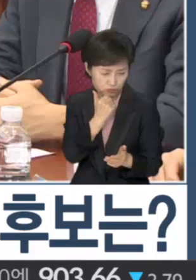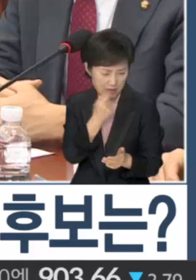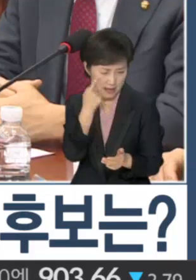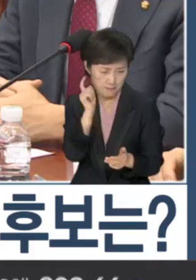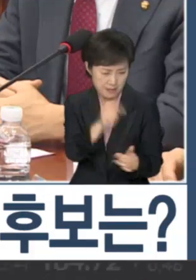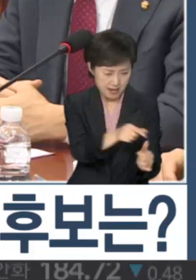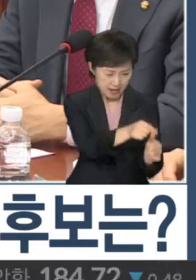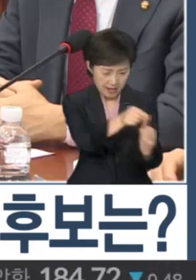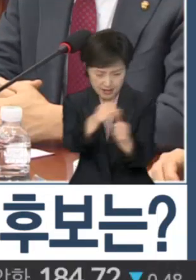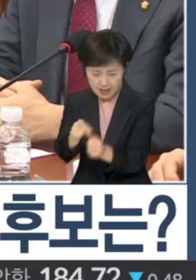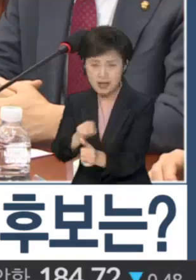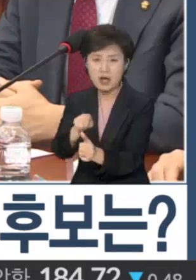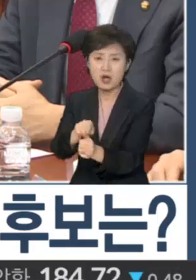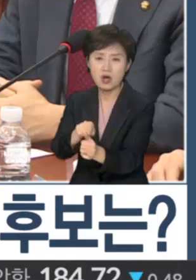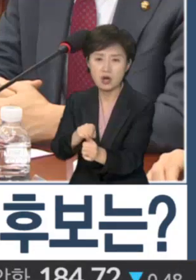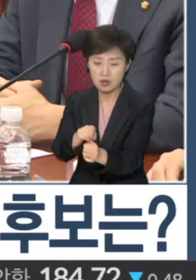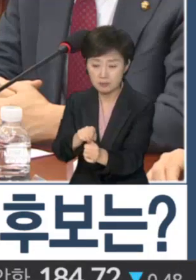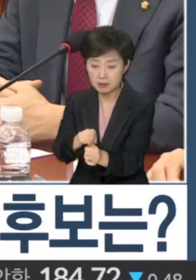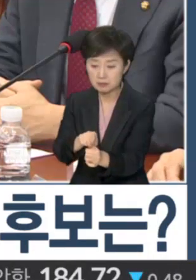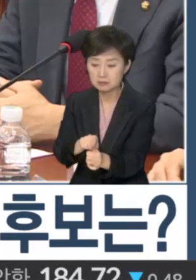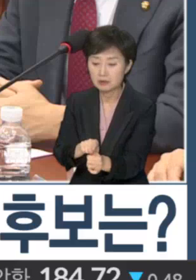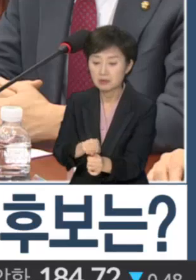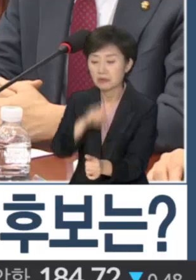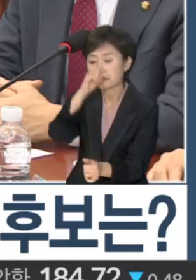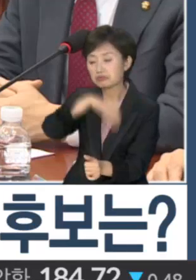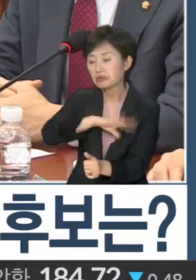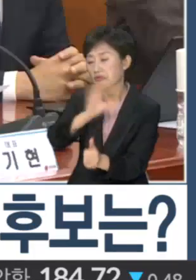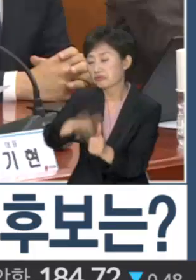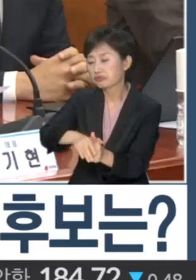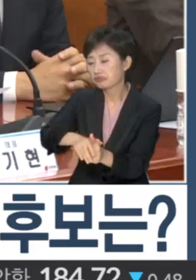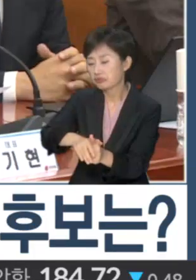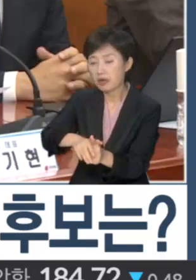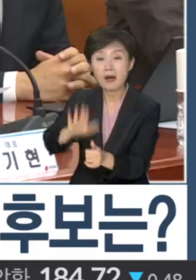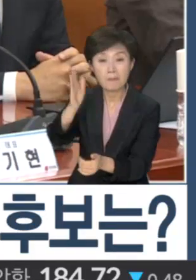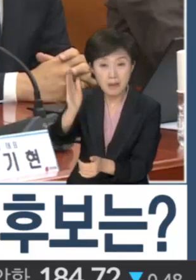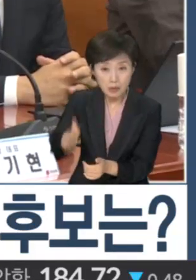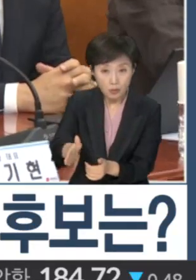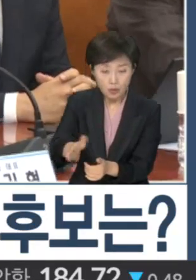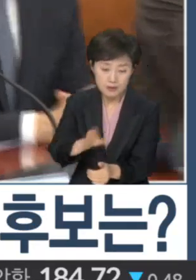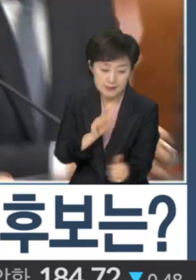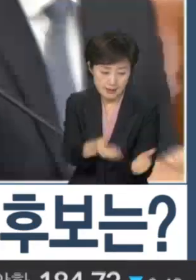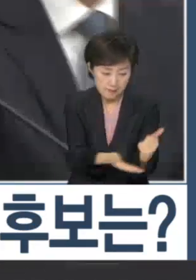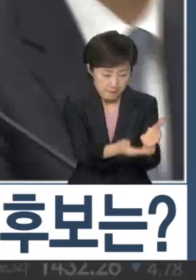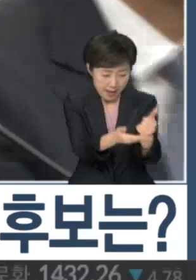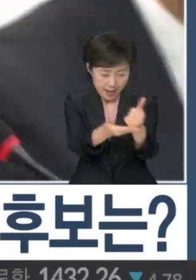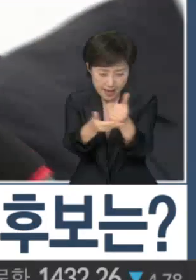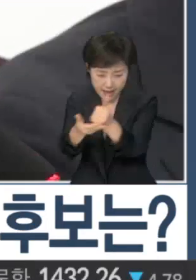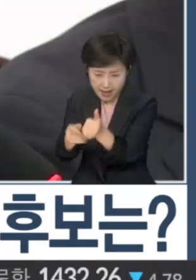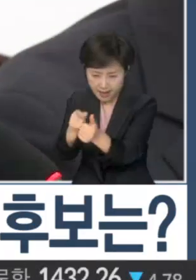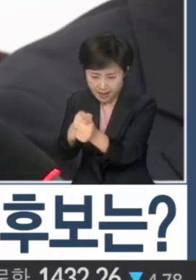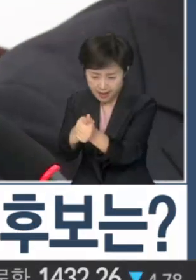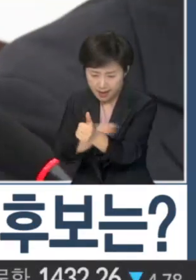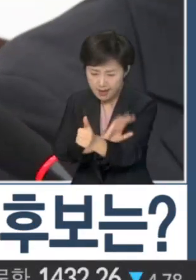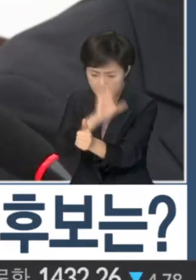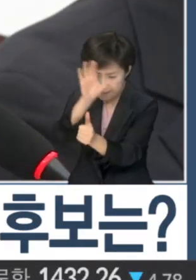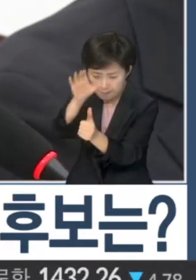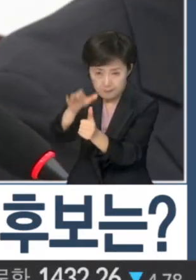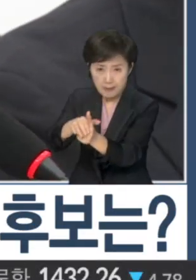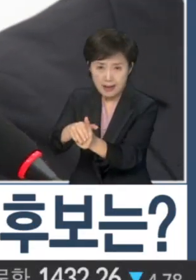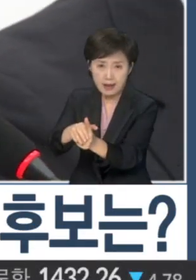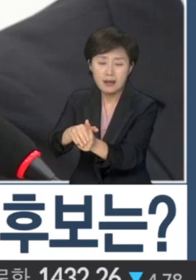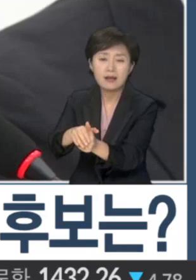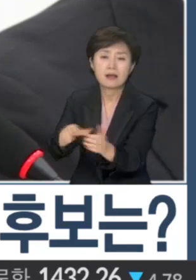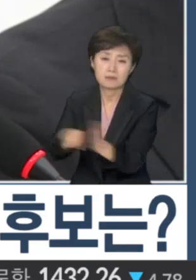된다면 이걸 시간이 쫓기듯이 하지 말고 조금 더 시간을 벌더라도 정말 상징적인 인사를 모셔오게 노력해야 된다. 이런 의견들이 주로